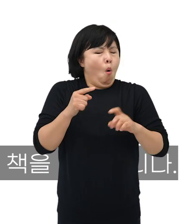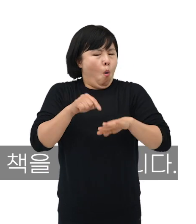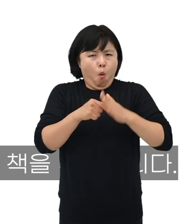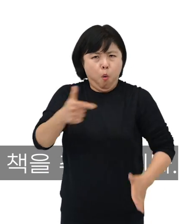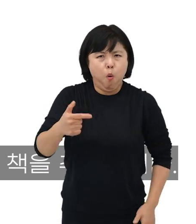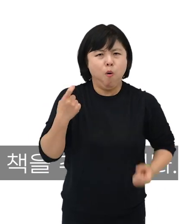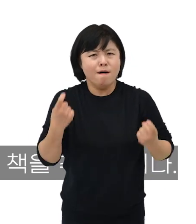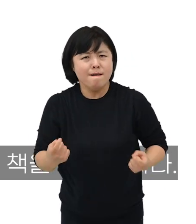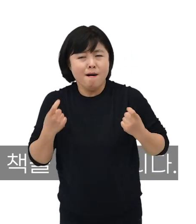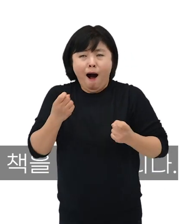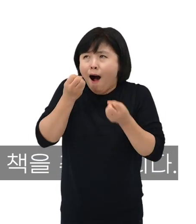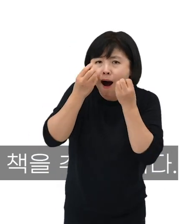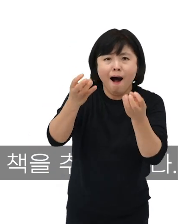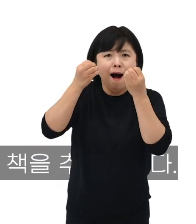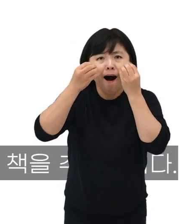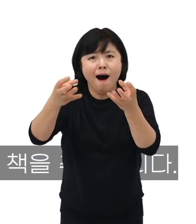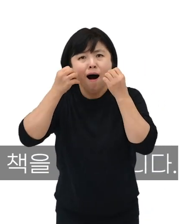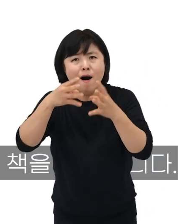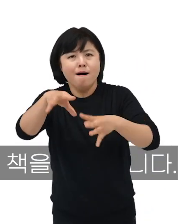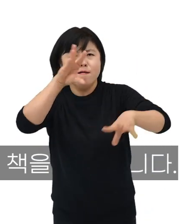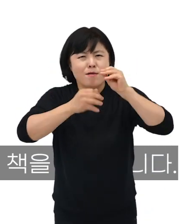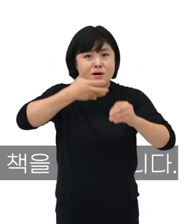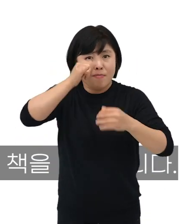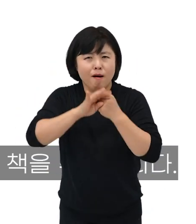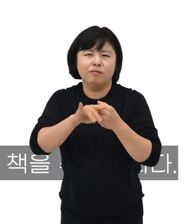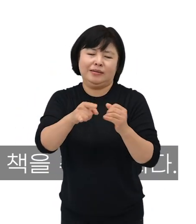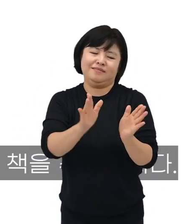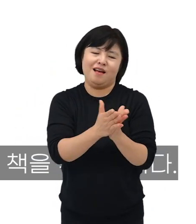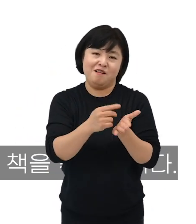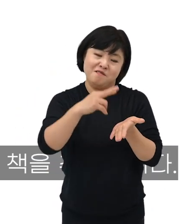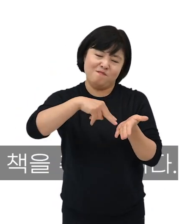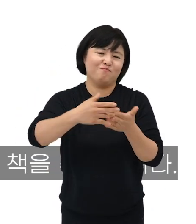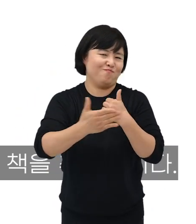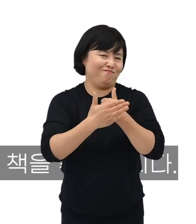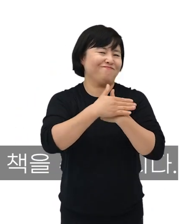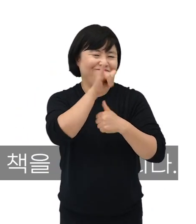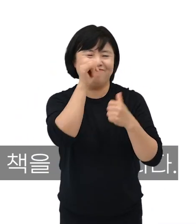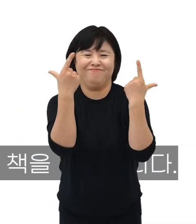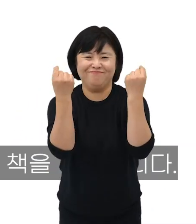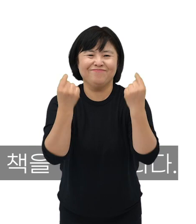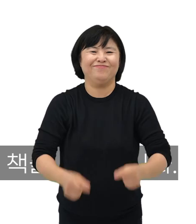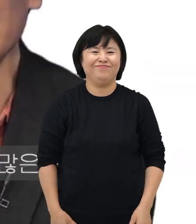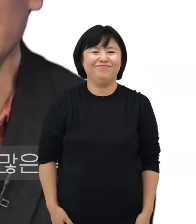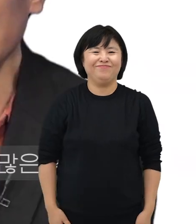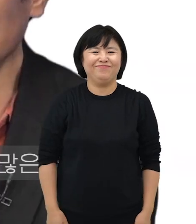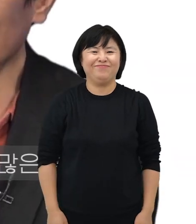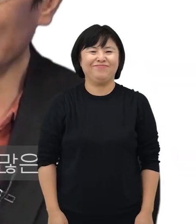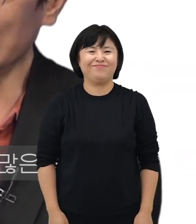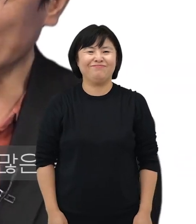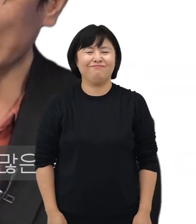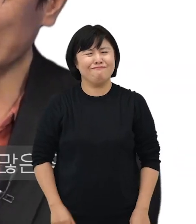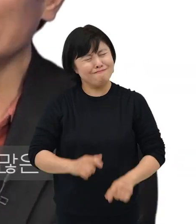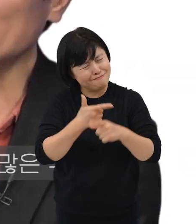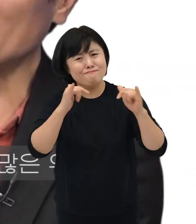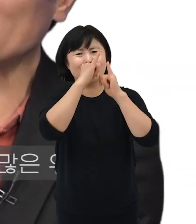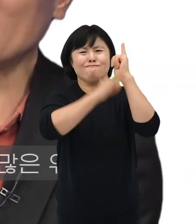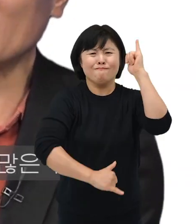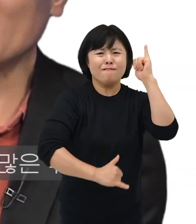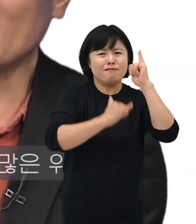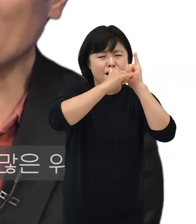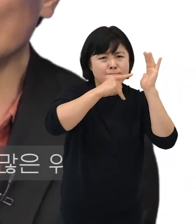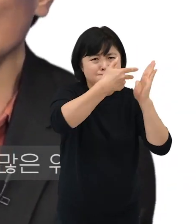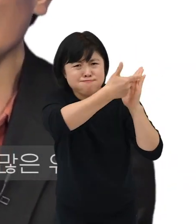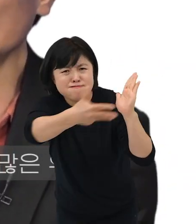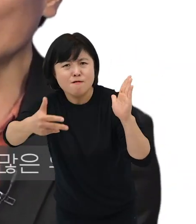여행, 색다른 여행, 그런 것들을 꿈꾸고 계신 분이 있다면 이 책이 도움이 될 겁니다. 다양한 역사 이야기, 그